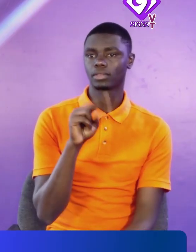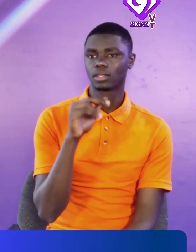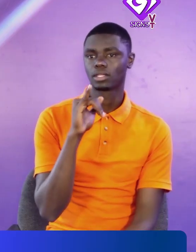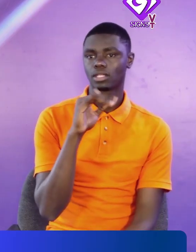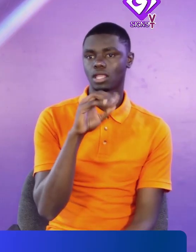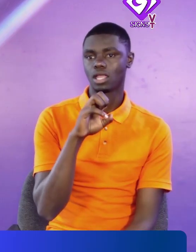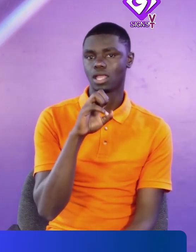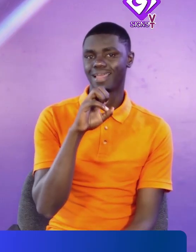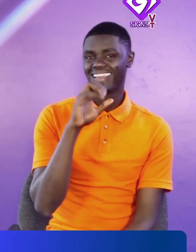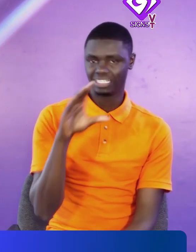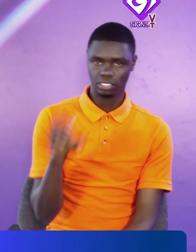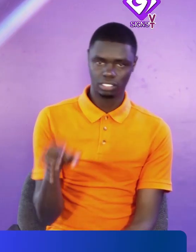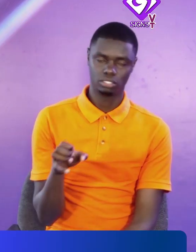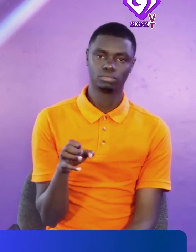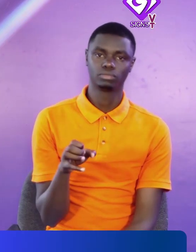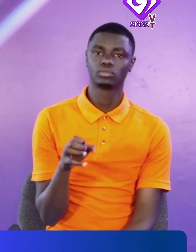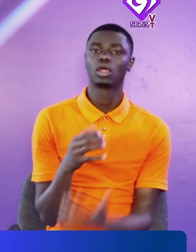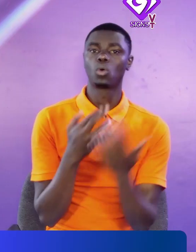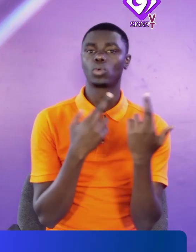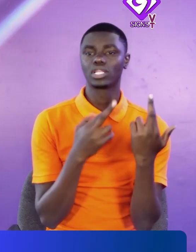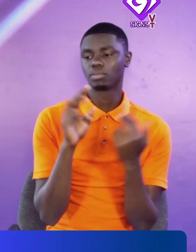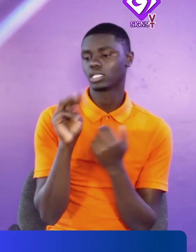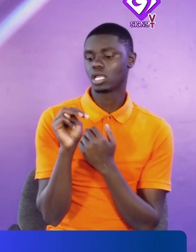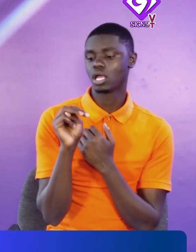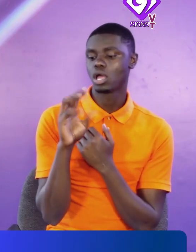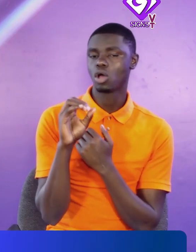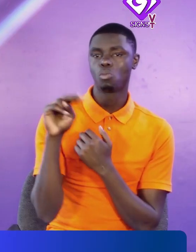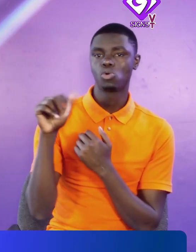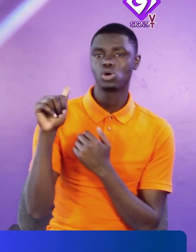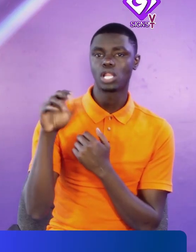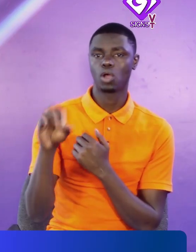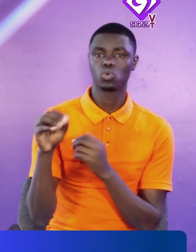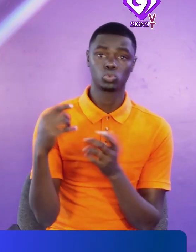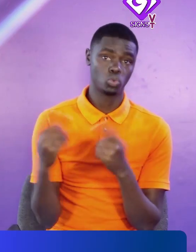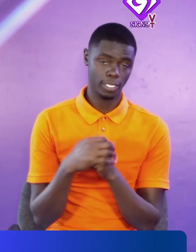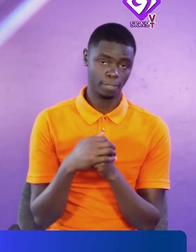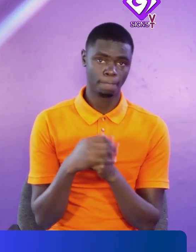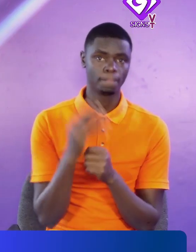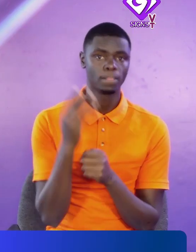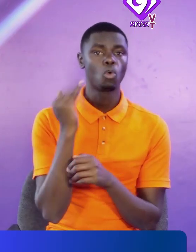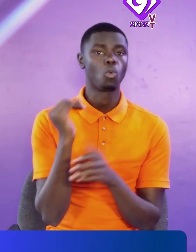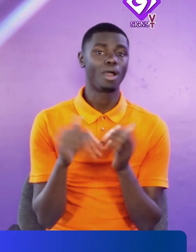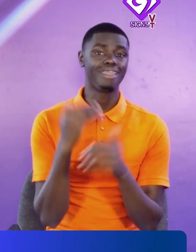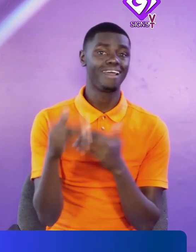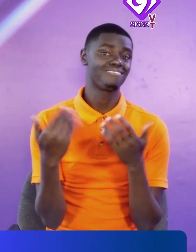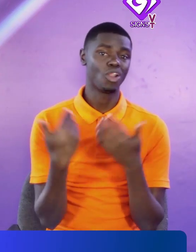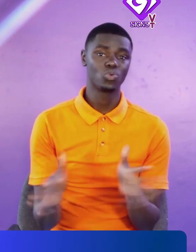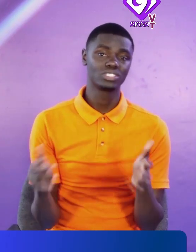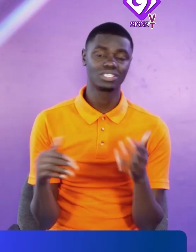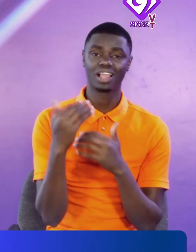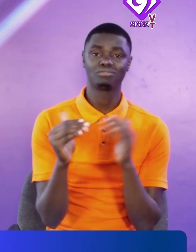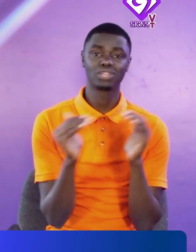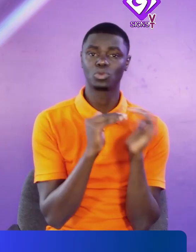against Nice, tunategemea Monaco watashinda hii game. Juu after kulose, after kudraw, sasa unaona